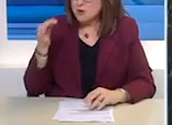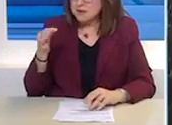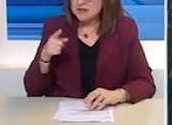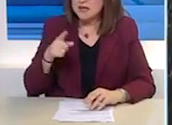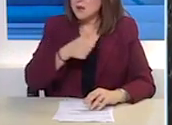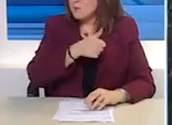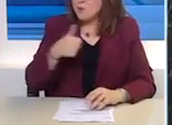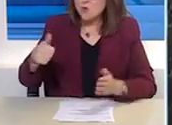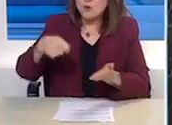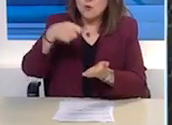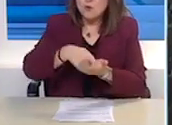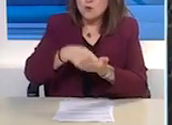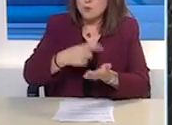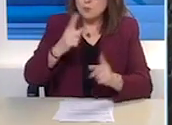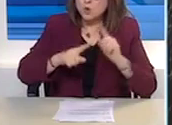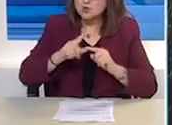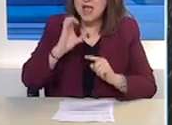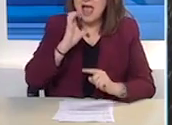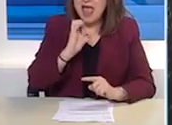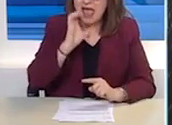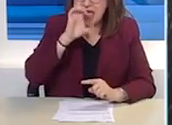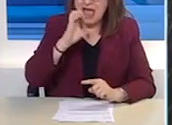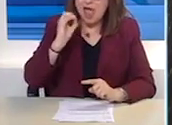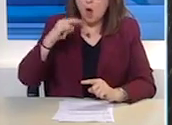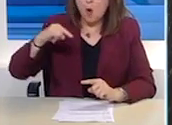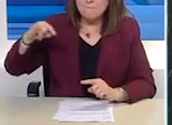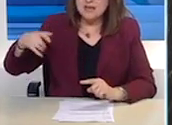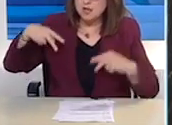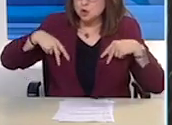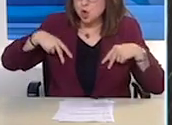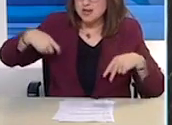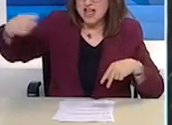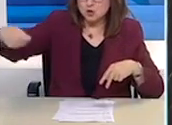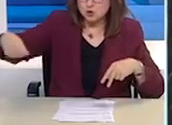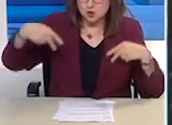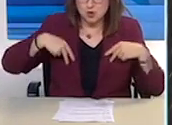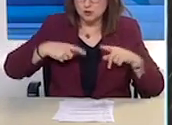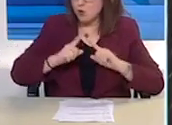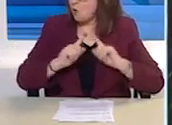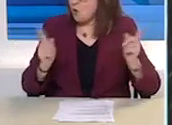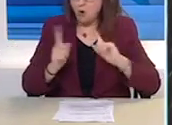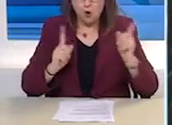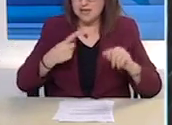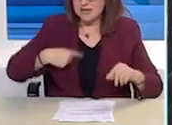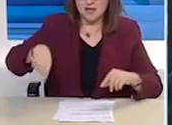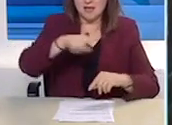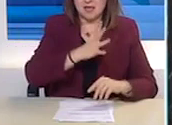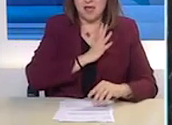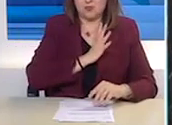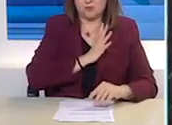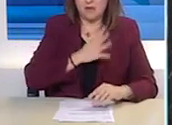την αποζημίωση των γιατρών από τον ΕΟΠΗ. Οι υπηρεσίες που θα προσφέρουν τους πολίτες ήταν και θα είναι δωρεάν.